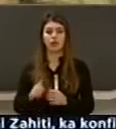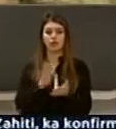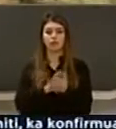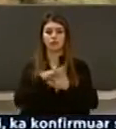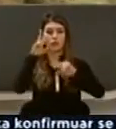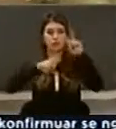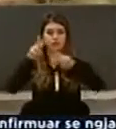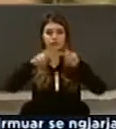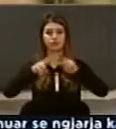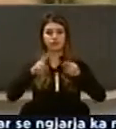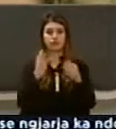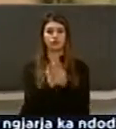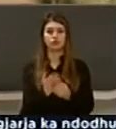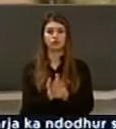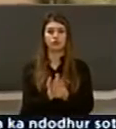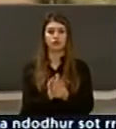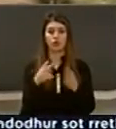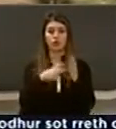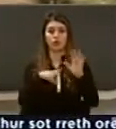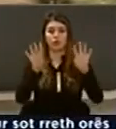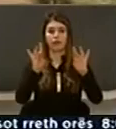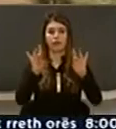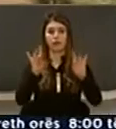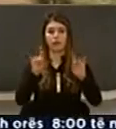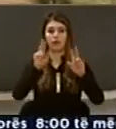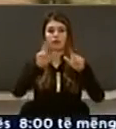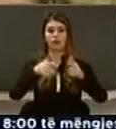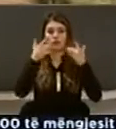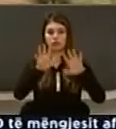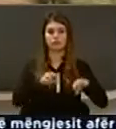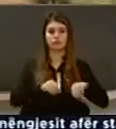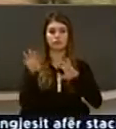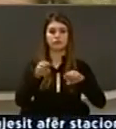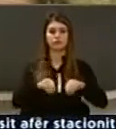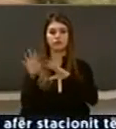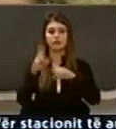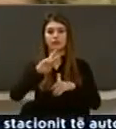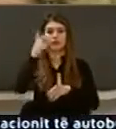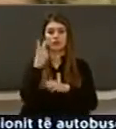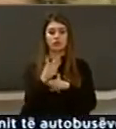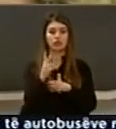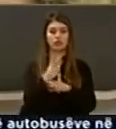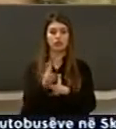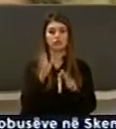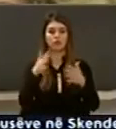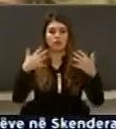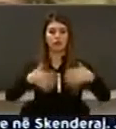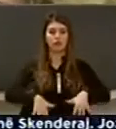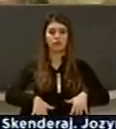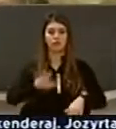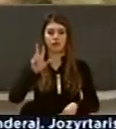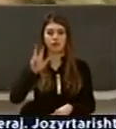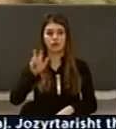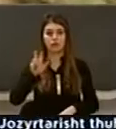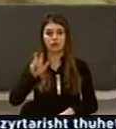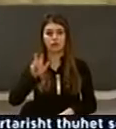zyrtare, qofse e morëm vitin 2010, kem pas të shpërngurur nga Kosova ose që janë larguar ilegalisht, dikun janë 10.300. Po në